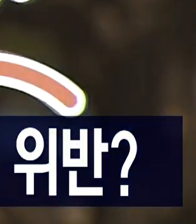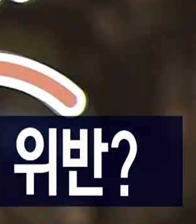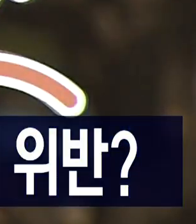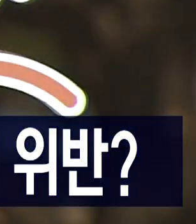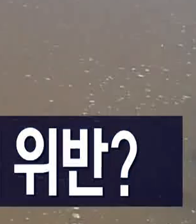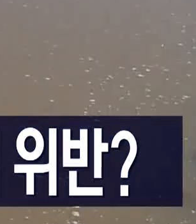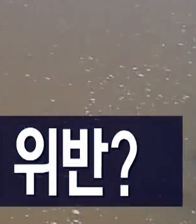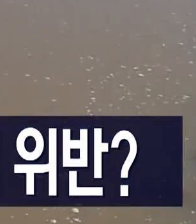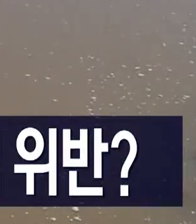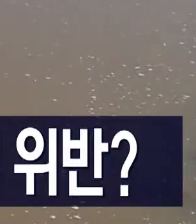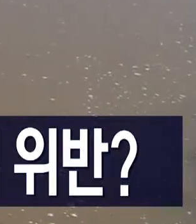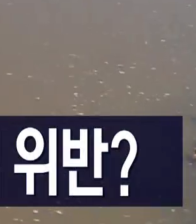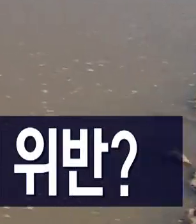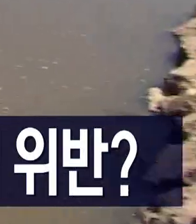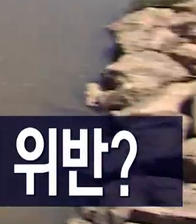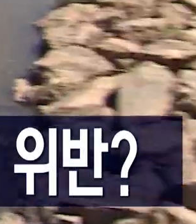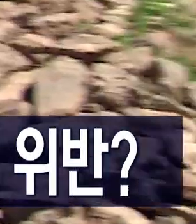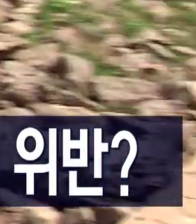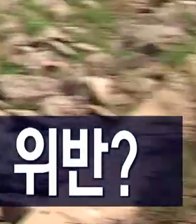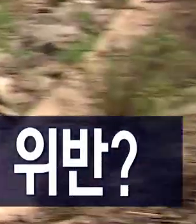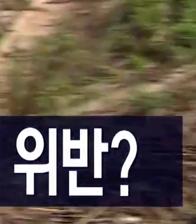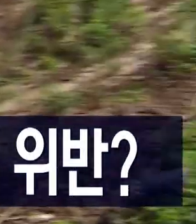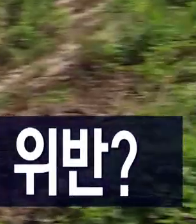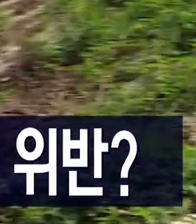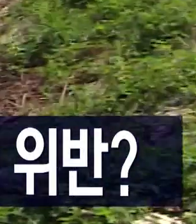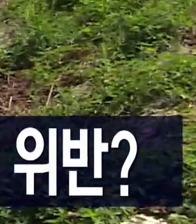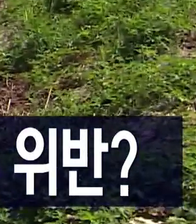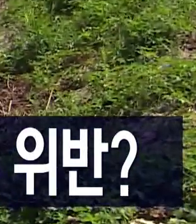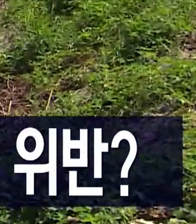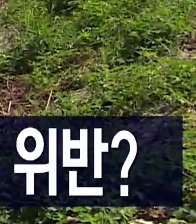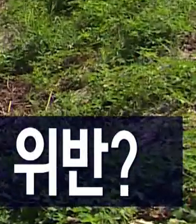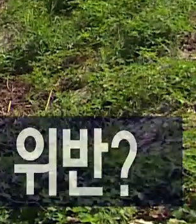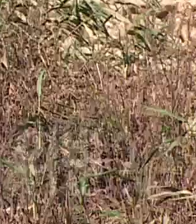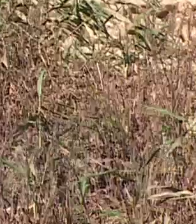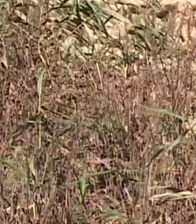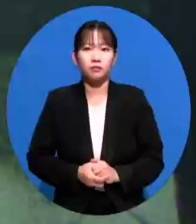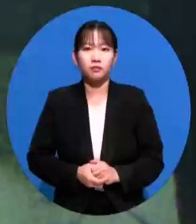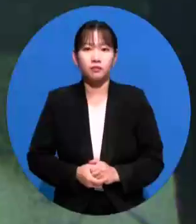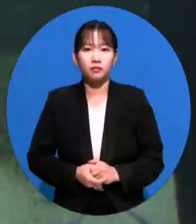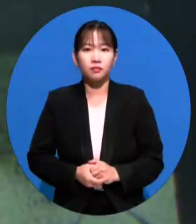무안군이 하천 정비공사를 하면서 농지법을 위반한 혐의로 경찰에 고발당했습니다.